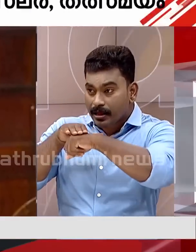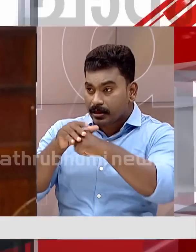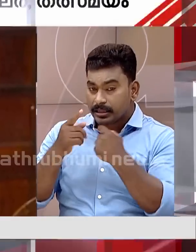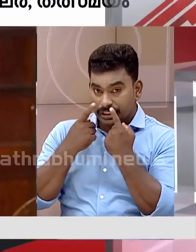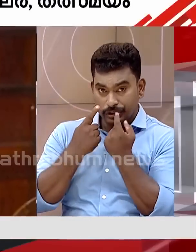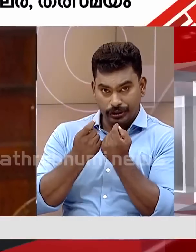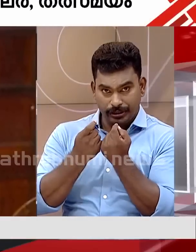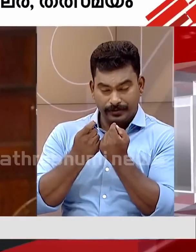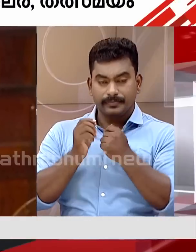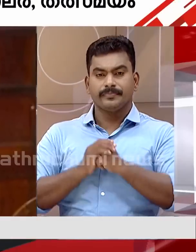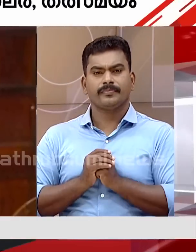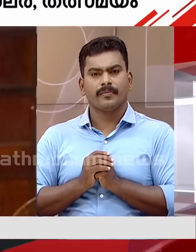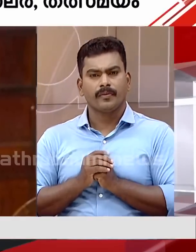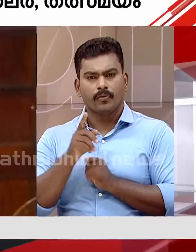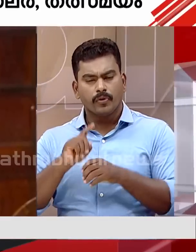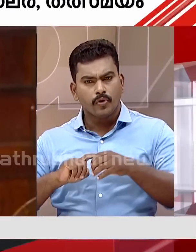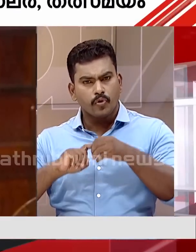പറ്റുള്ളൂ.